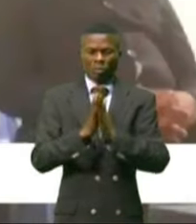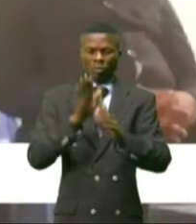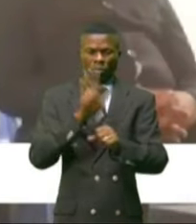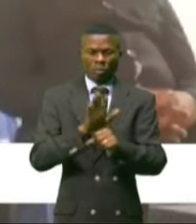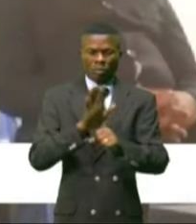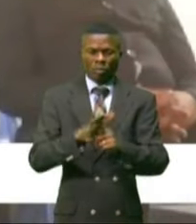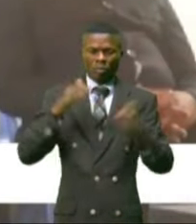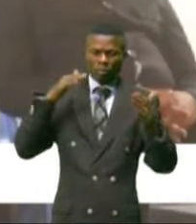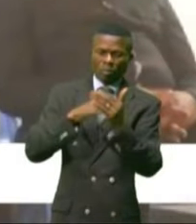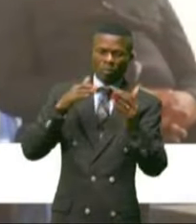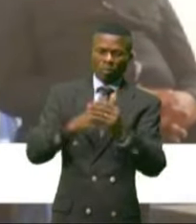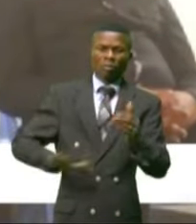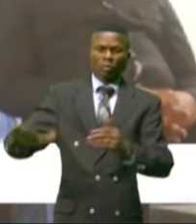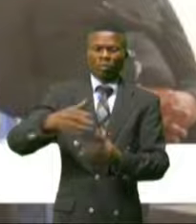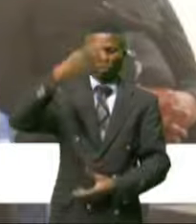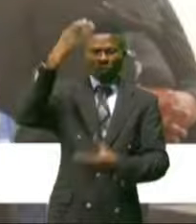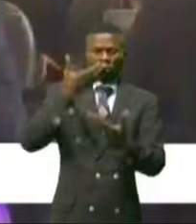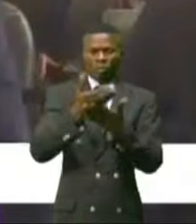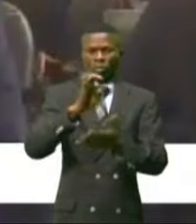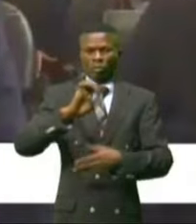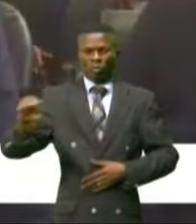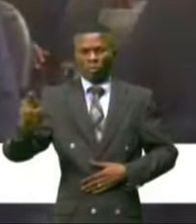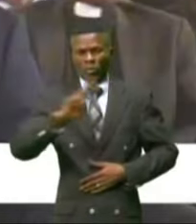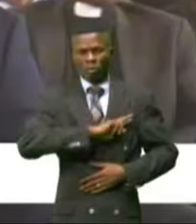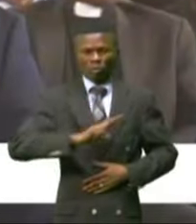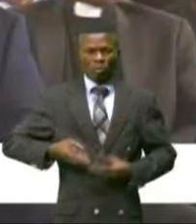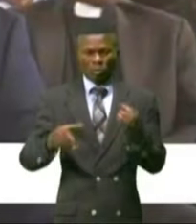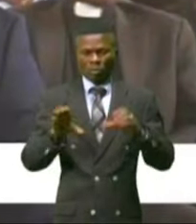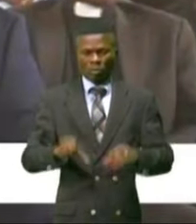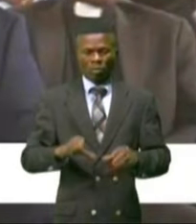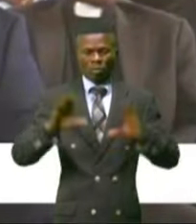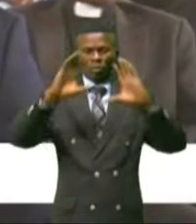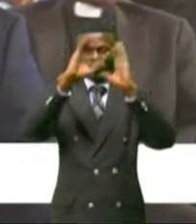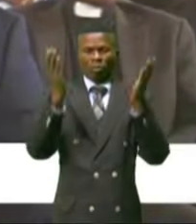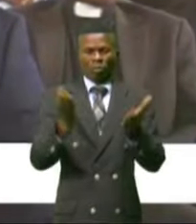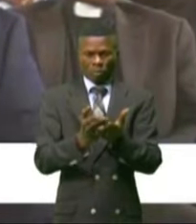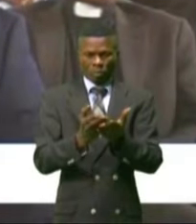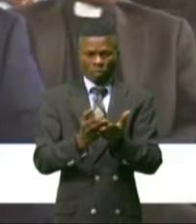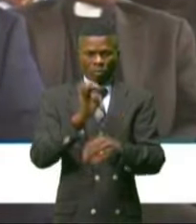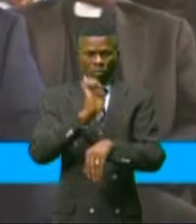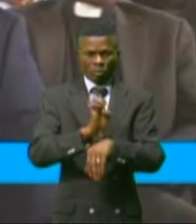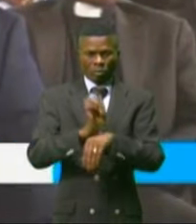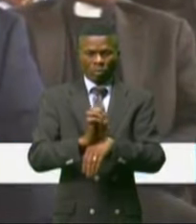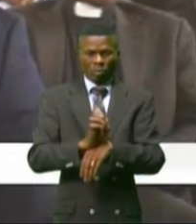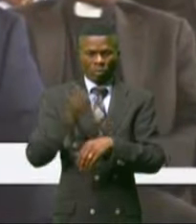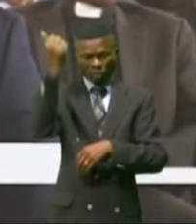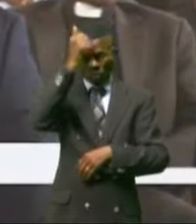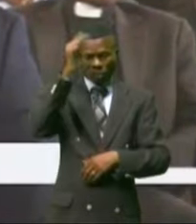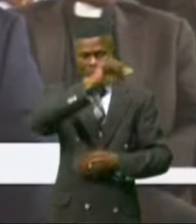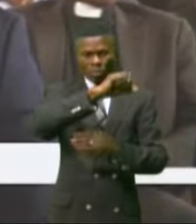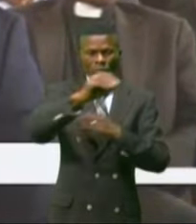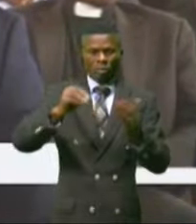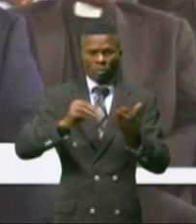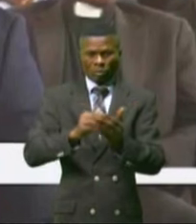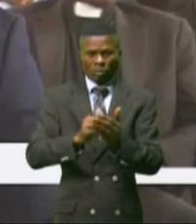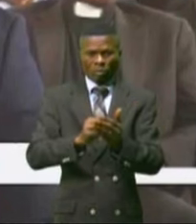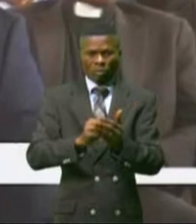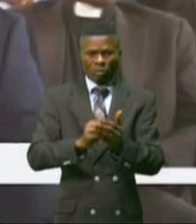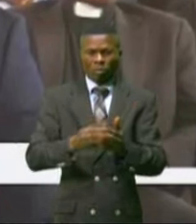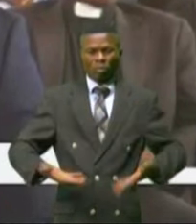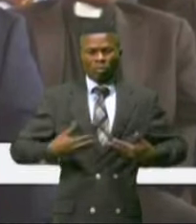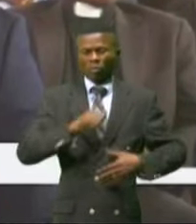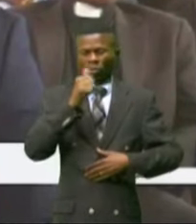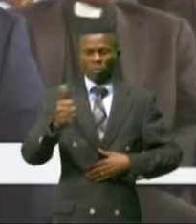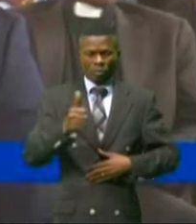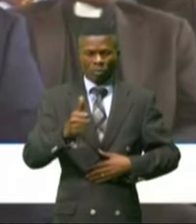à l'agression rwandaise dans la partie est du pays. La communauté Four Square de l'Afrique centrale fustige le